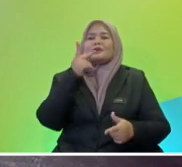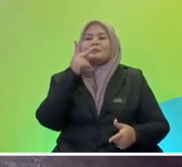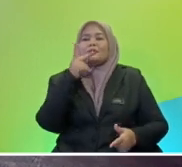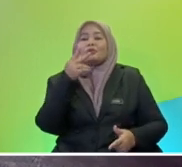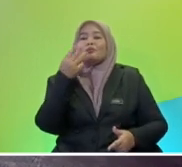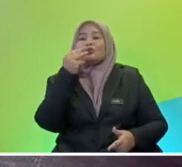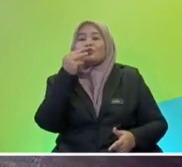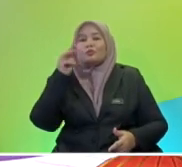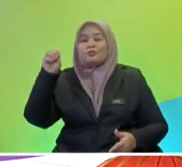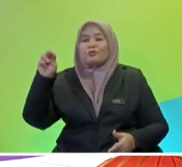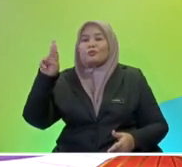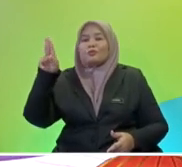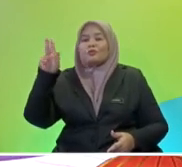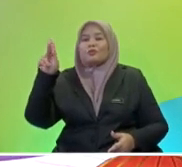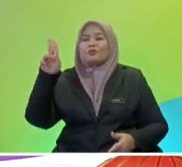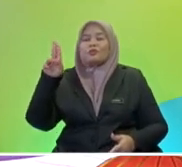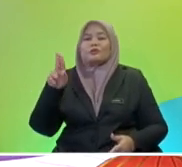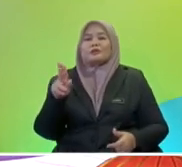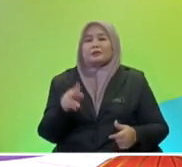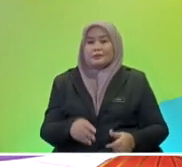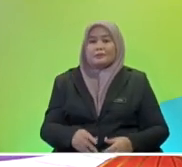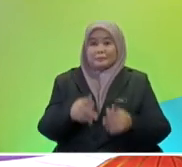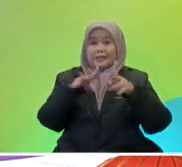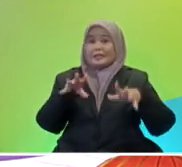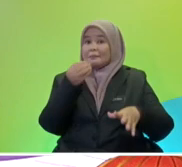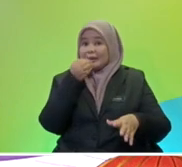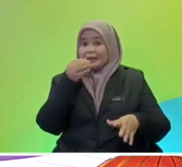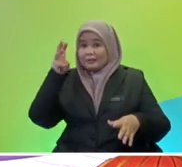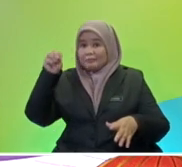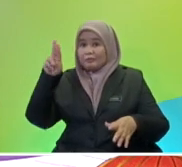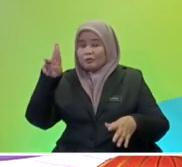murku apa Emang pernah tak makan